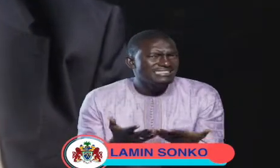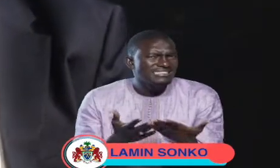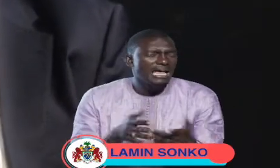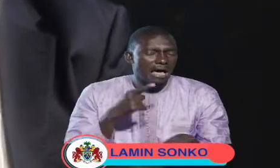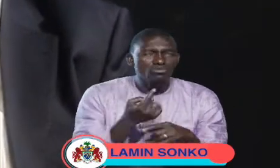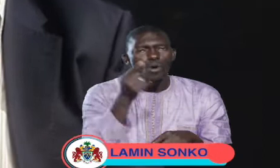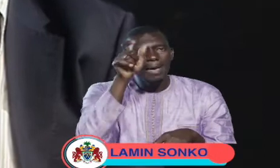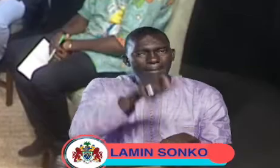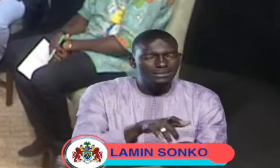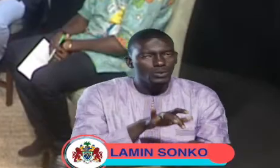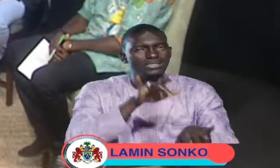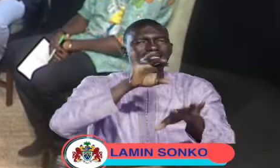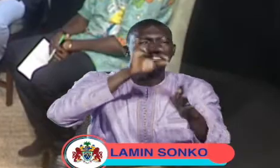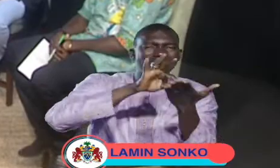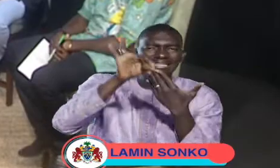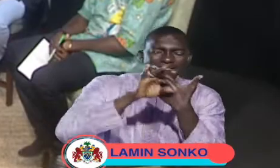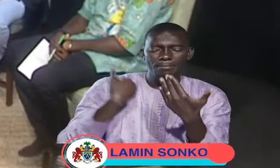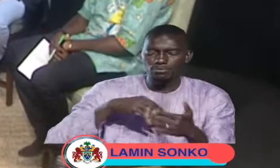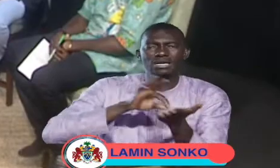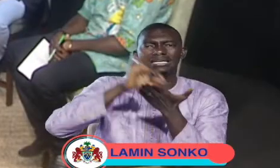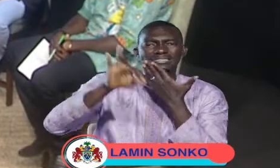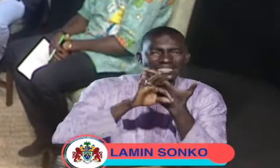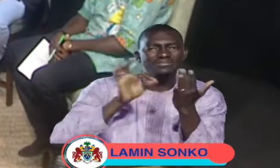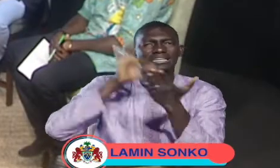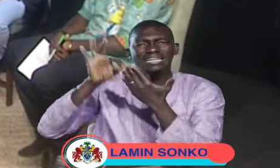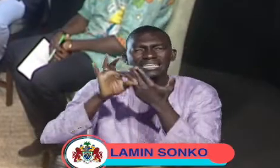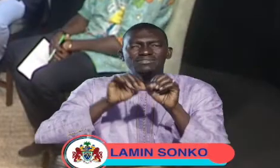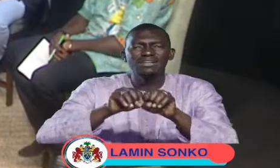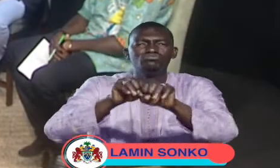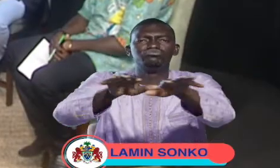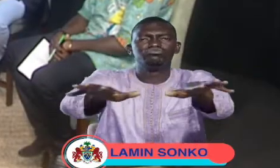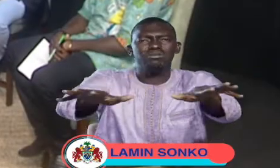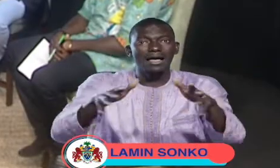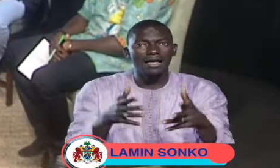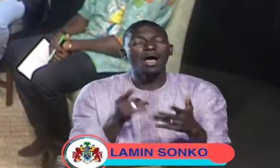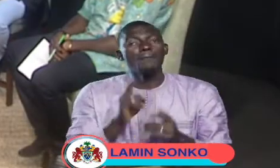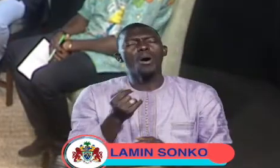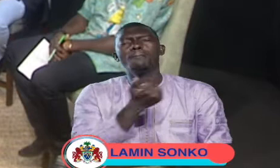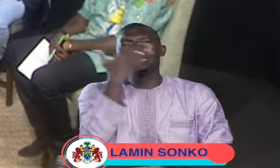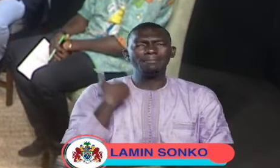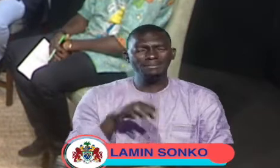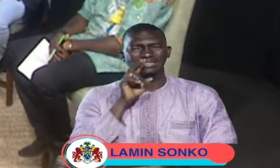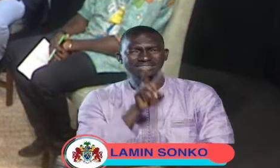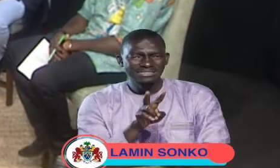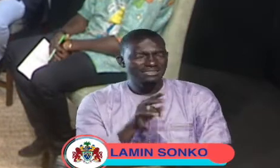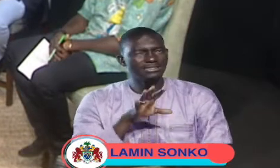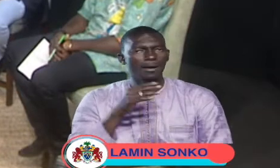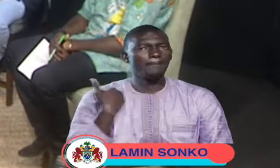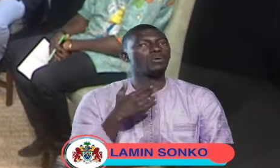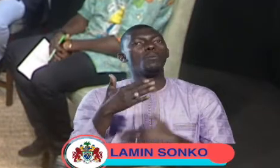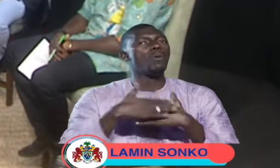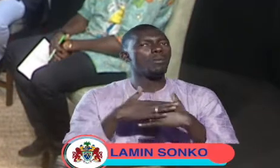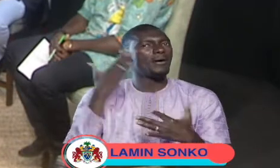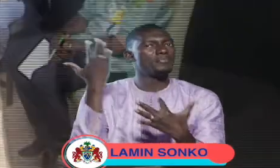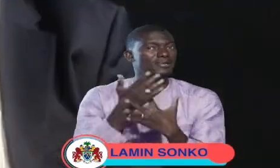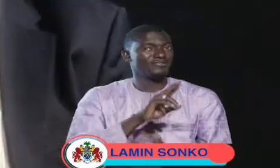molto so kamala ni ajibe ngin kuranya na mantorote bare mo jama ya jibelo ko koy man lala